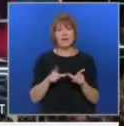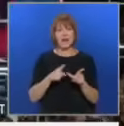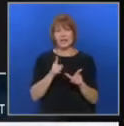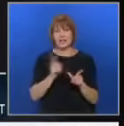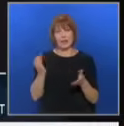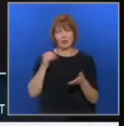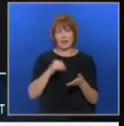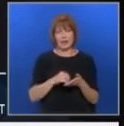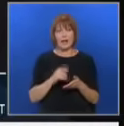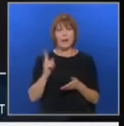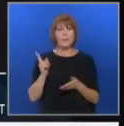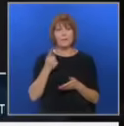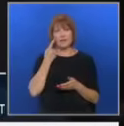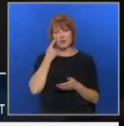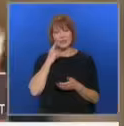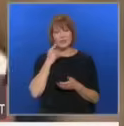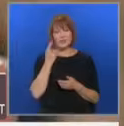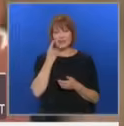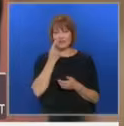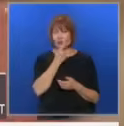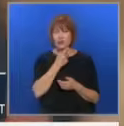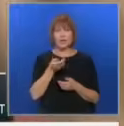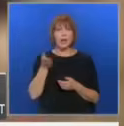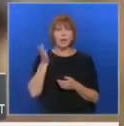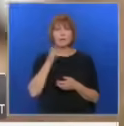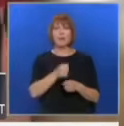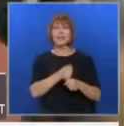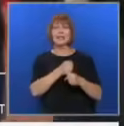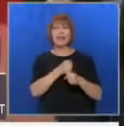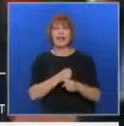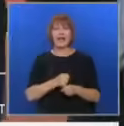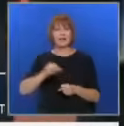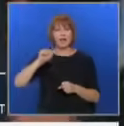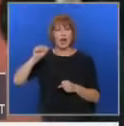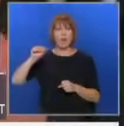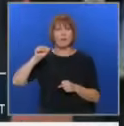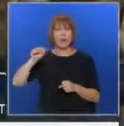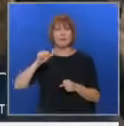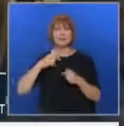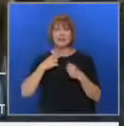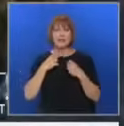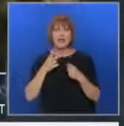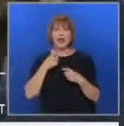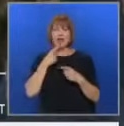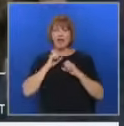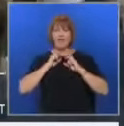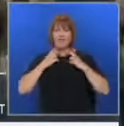конвенцията. Първо бяха сълзи в очите, а после делегати вдигнаха и умруци и скандираха «Бори се!».